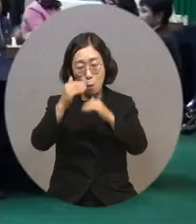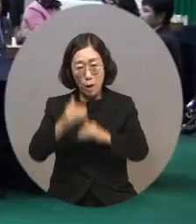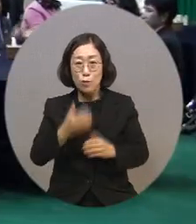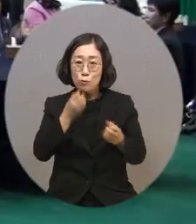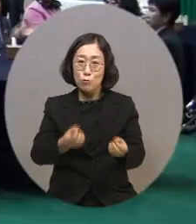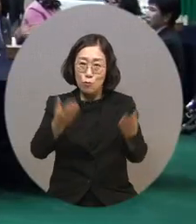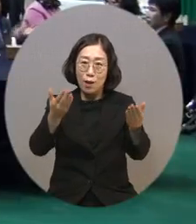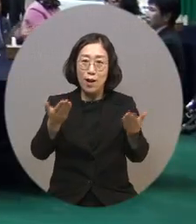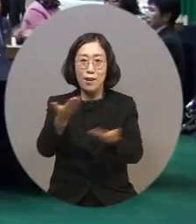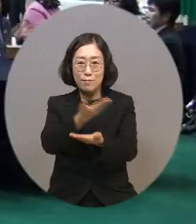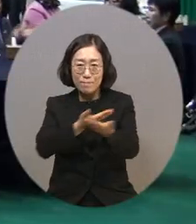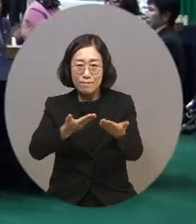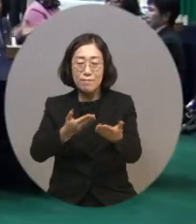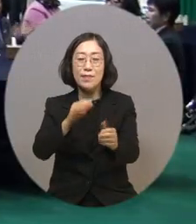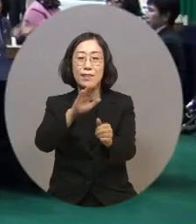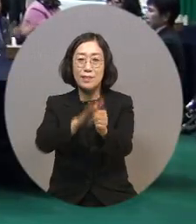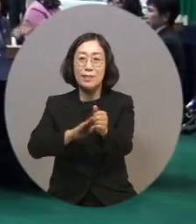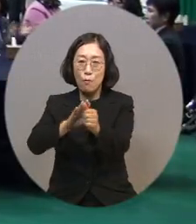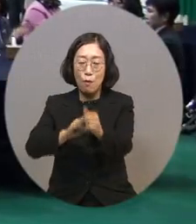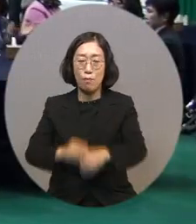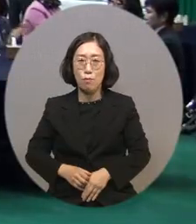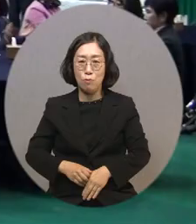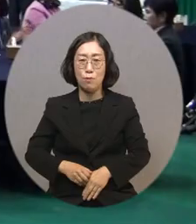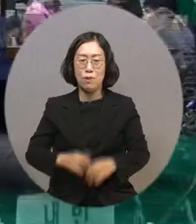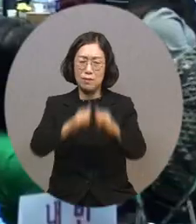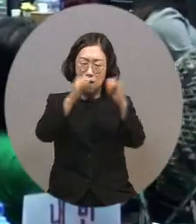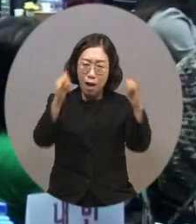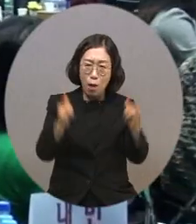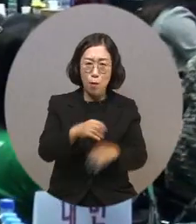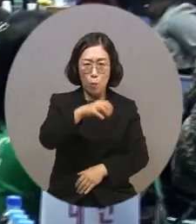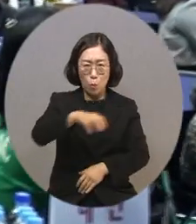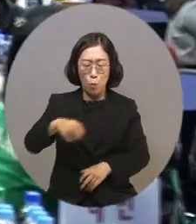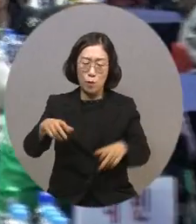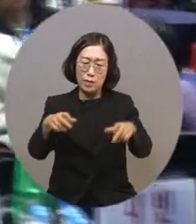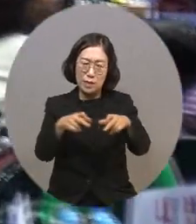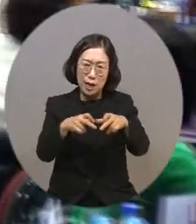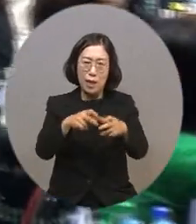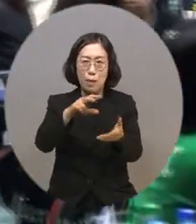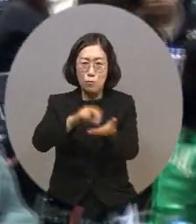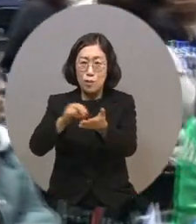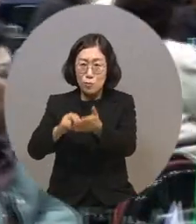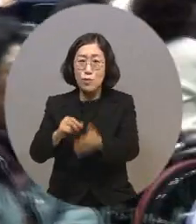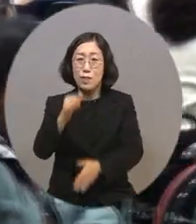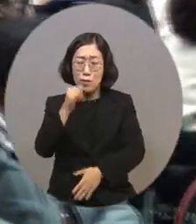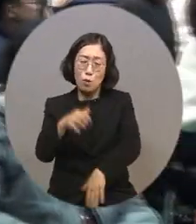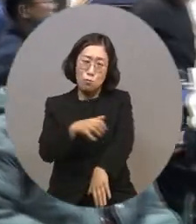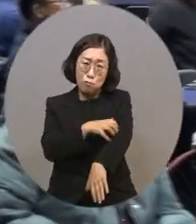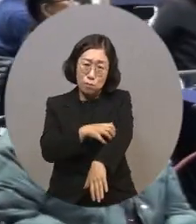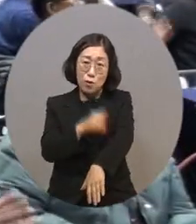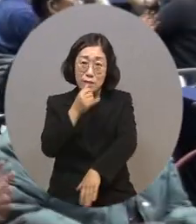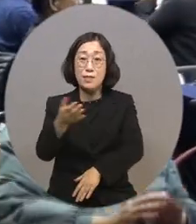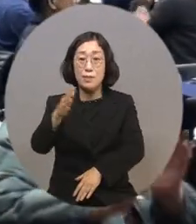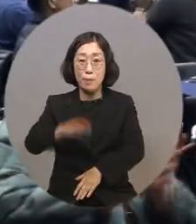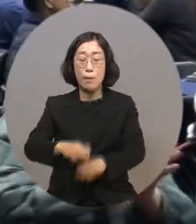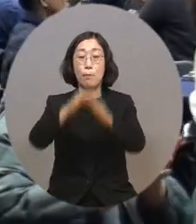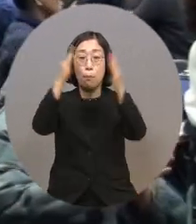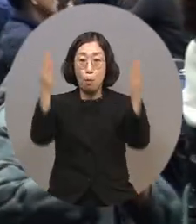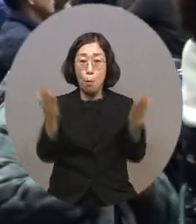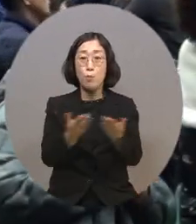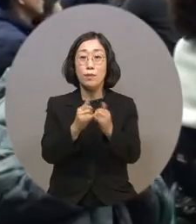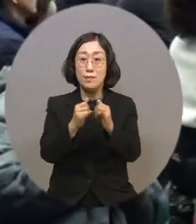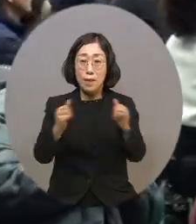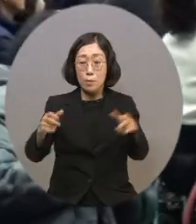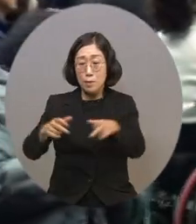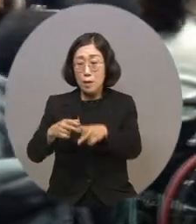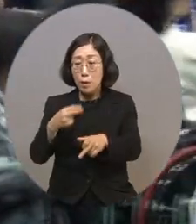축하하며 응원합니다. 아직은 우리 사회 곳곳에 장애가 넘치는 일상, 모든 장애 시민의 일상이